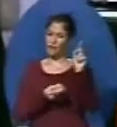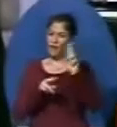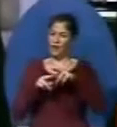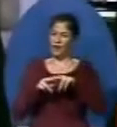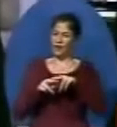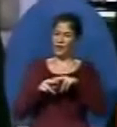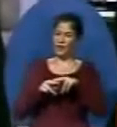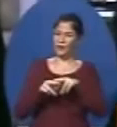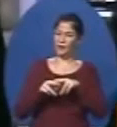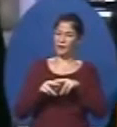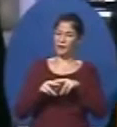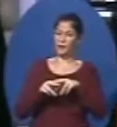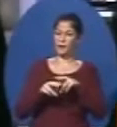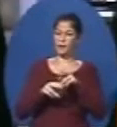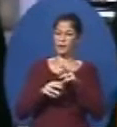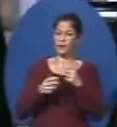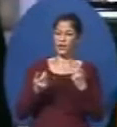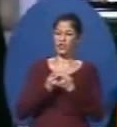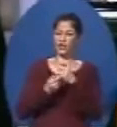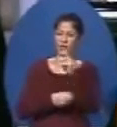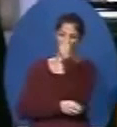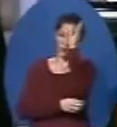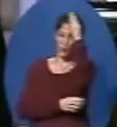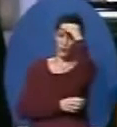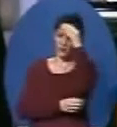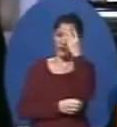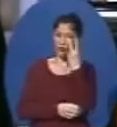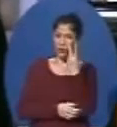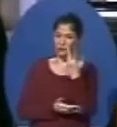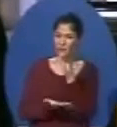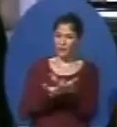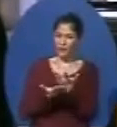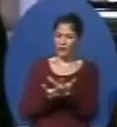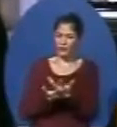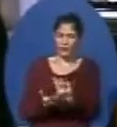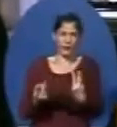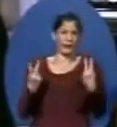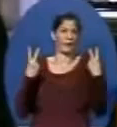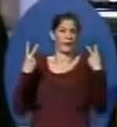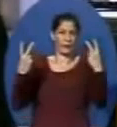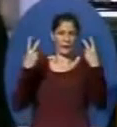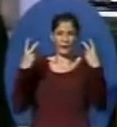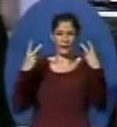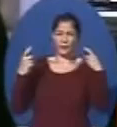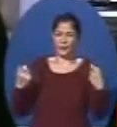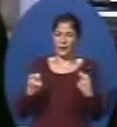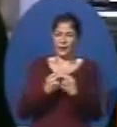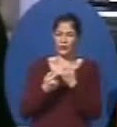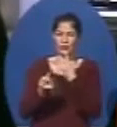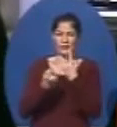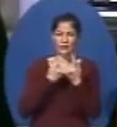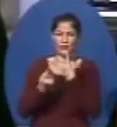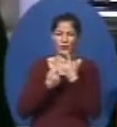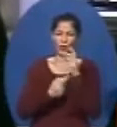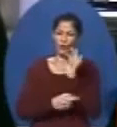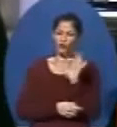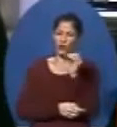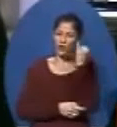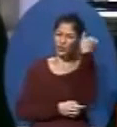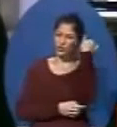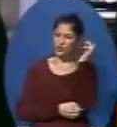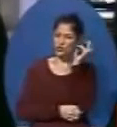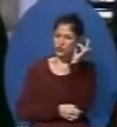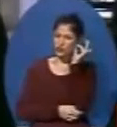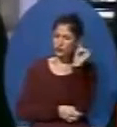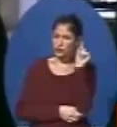הדין. בעניין אולמרט, ששם יש כמה ראיות קריטיות לגבי השיחות של שולה עם דחנר,